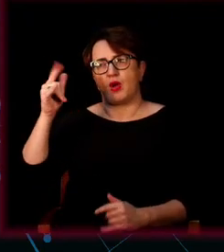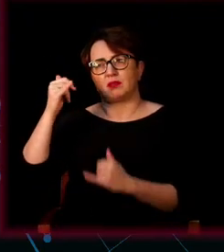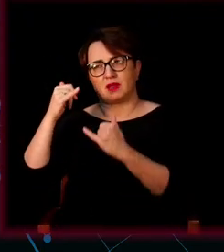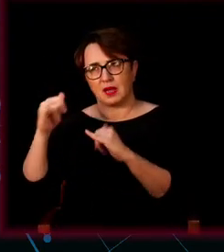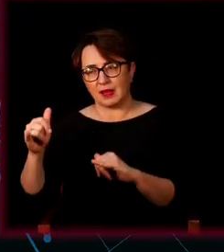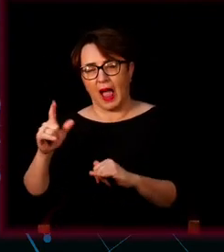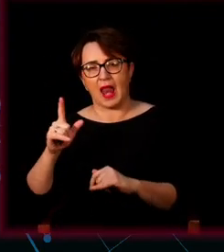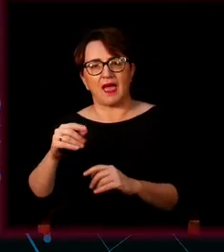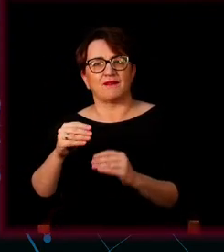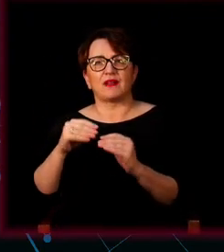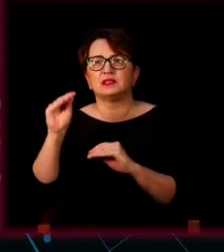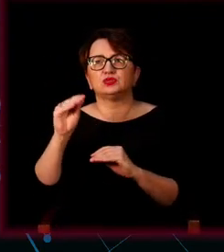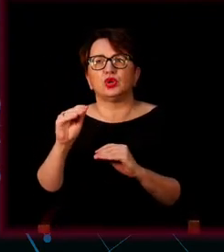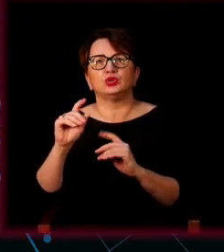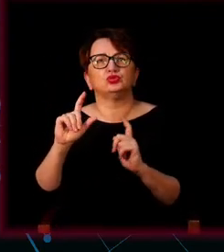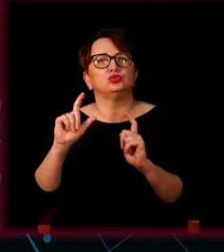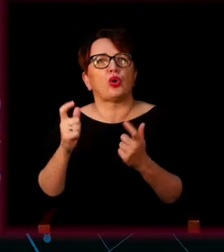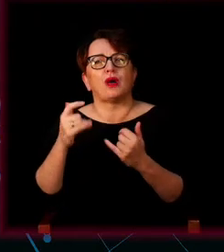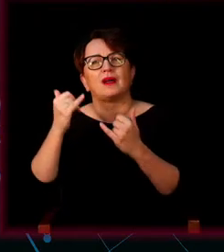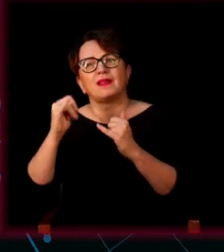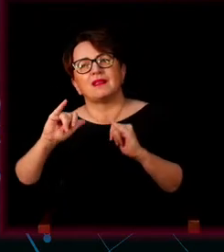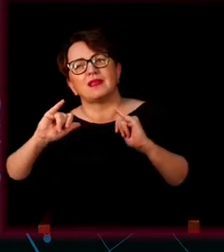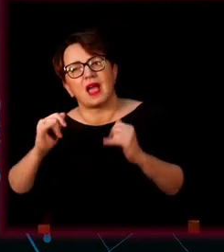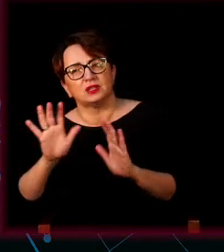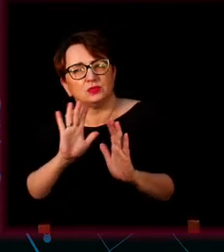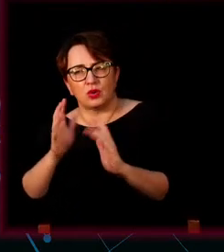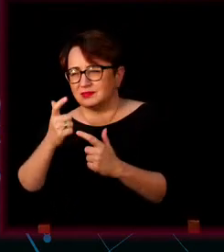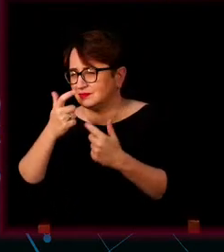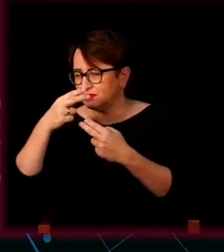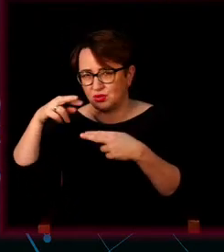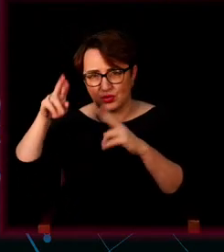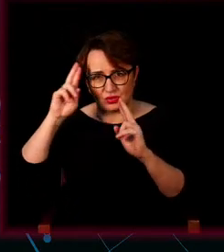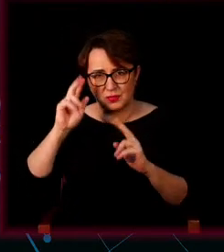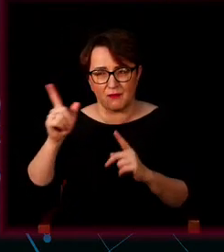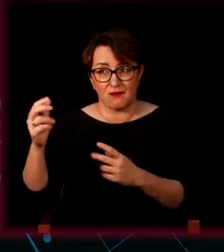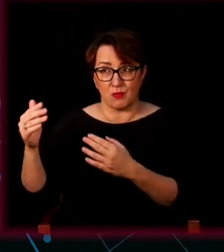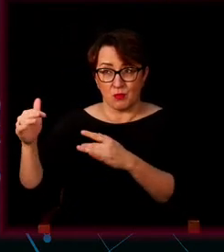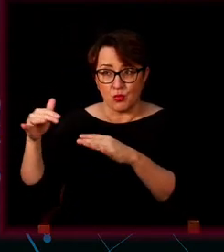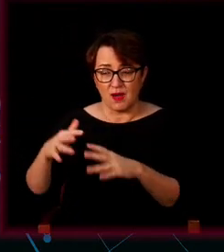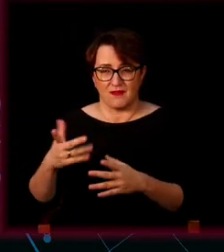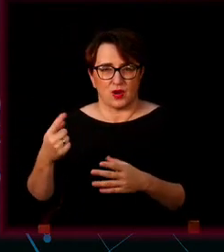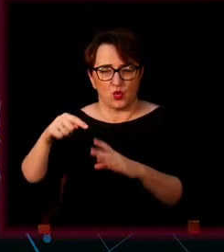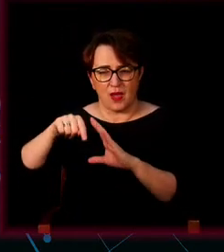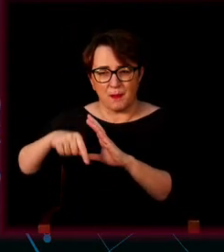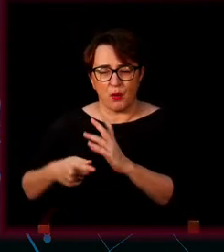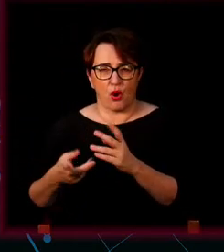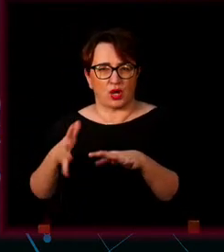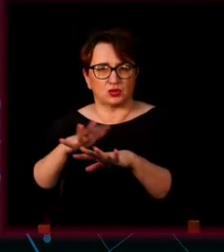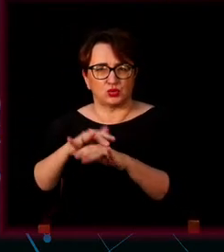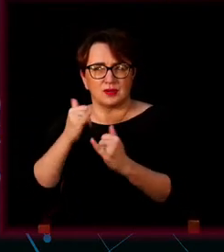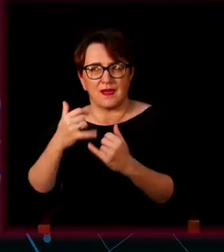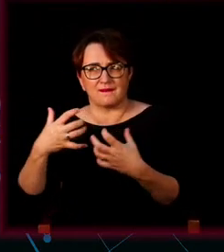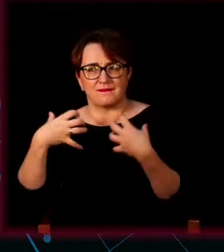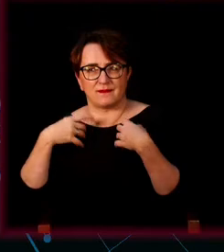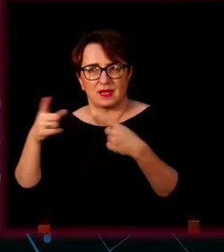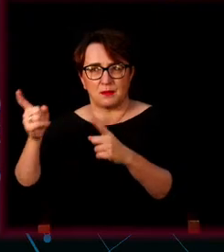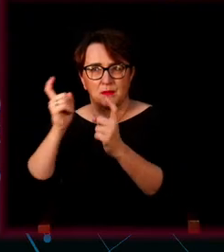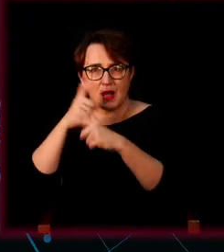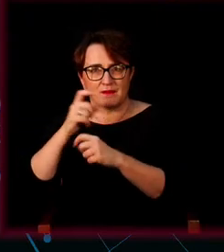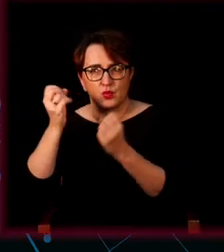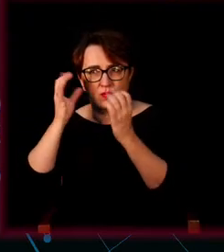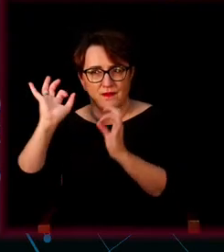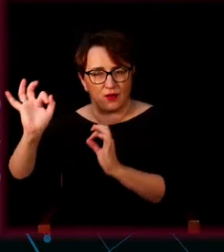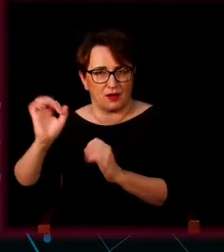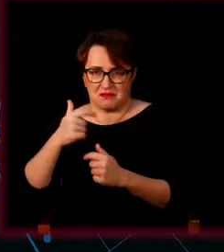nie wie, to jakby nie dociera do niego, jak bardzo ma to wpływ na takie głębokie struktury funkcjonowania tej